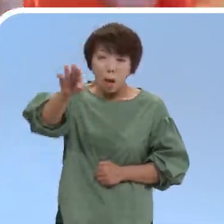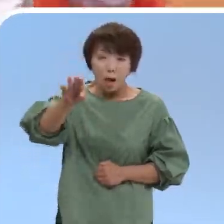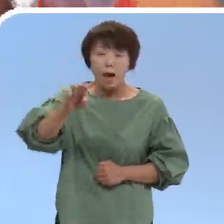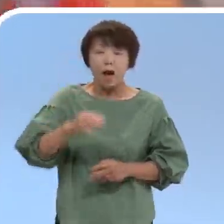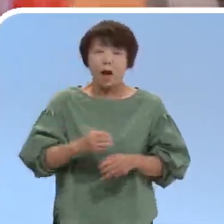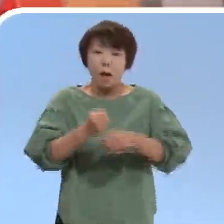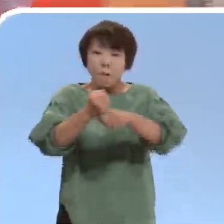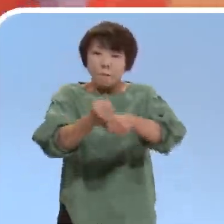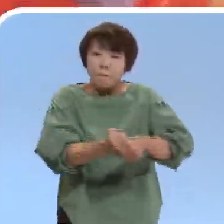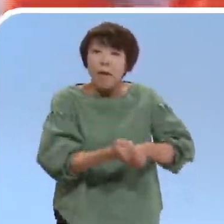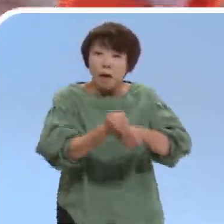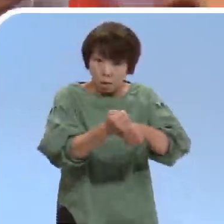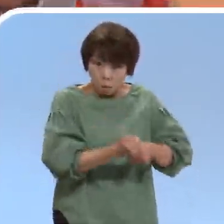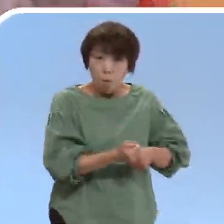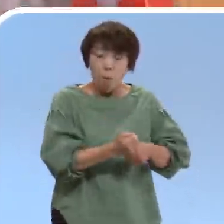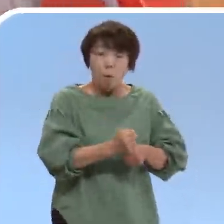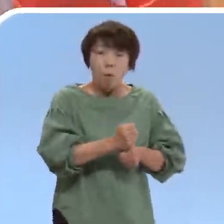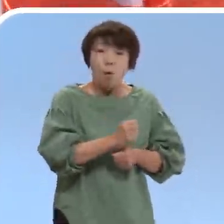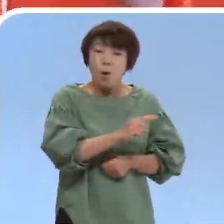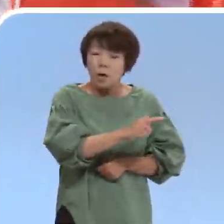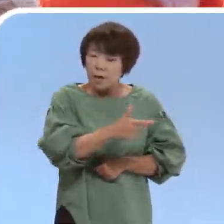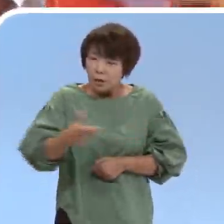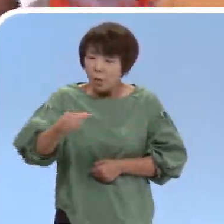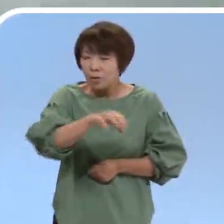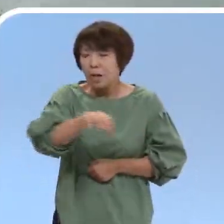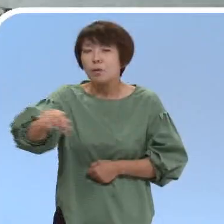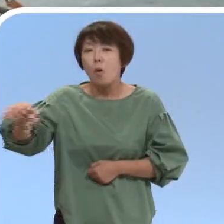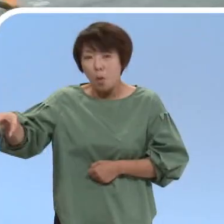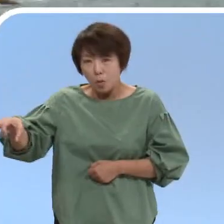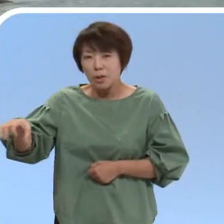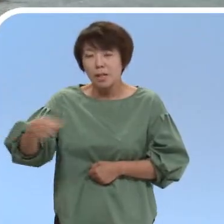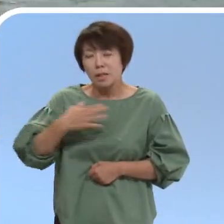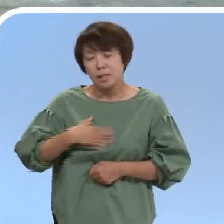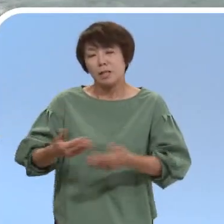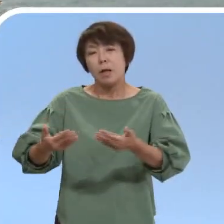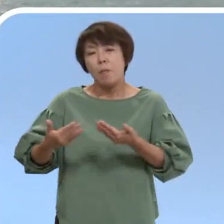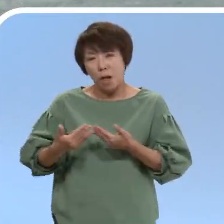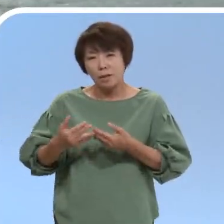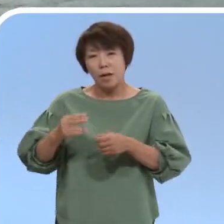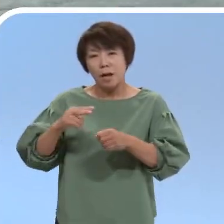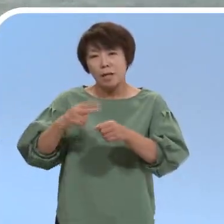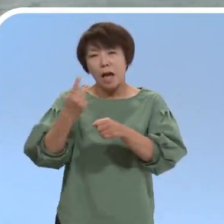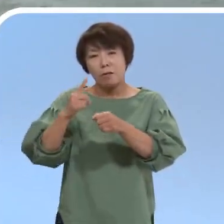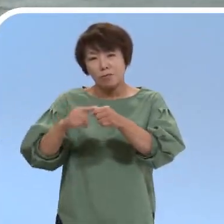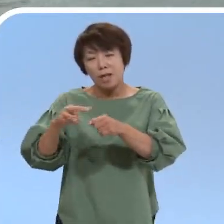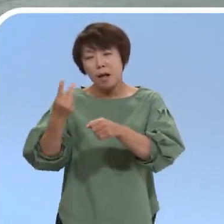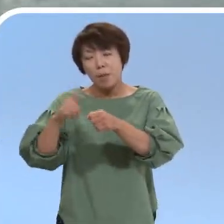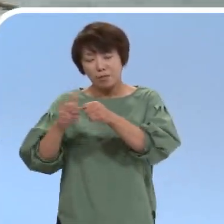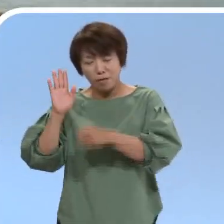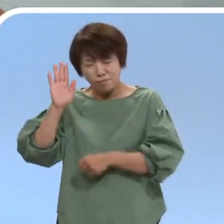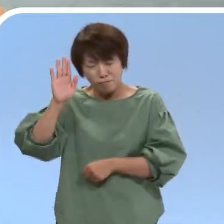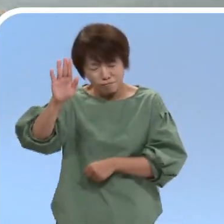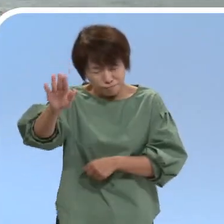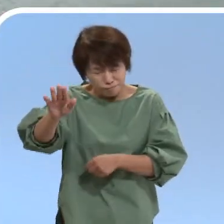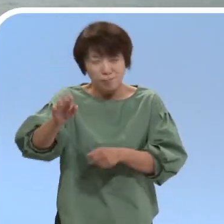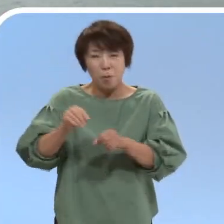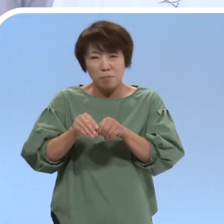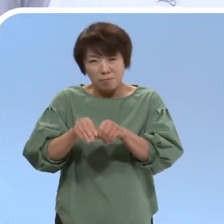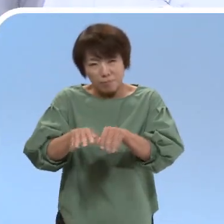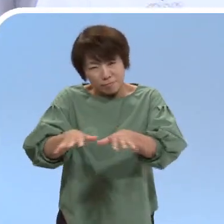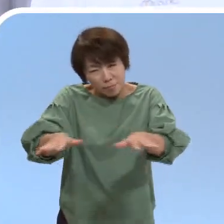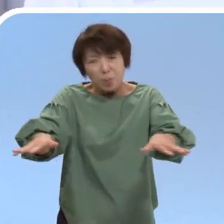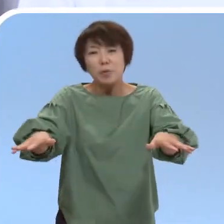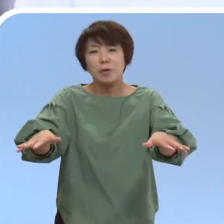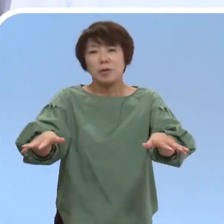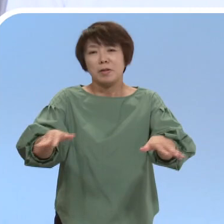まあ、これからずっとペーロンっていうのを、まあ、どんどんいろんなところに知ってもらって、200年300年って長い年月かけて、